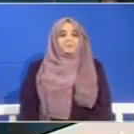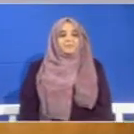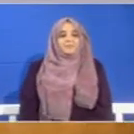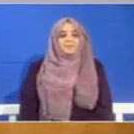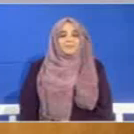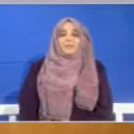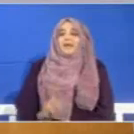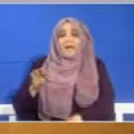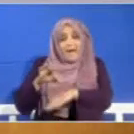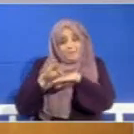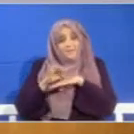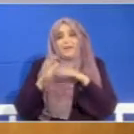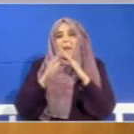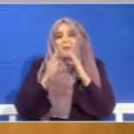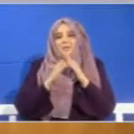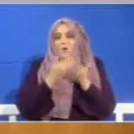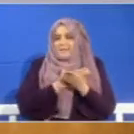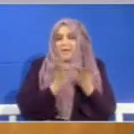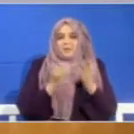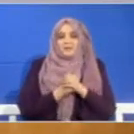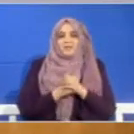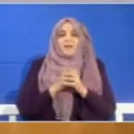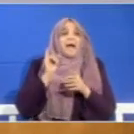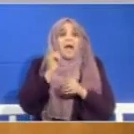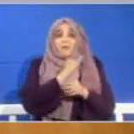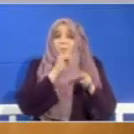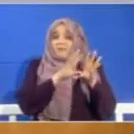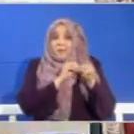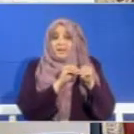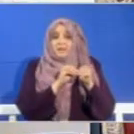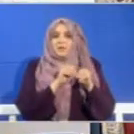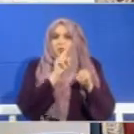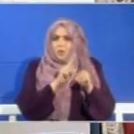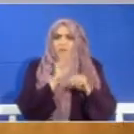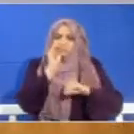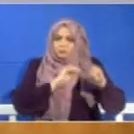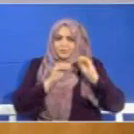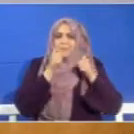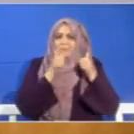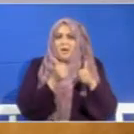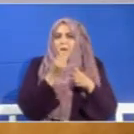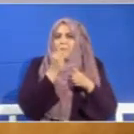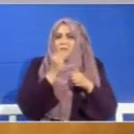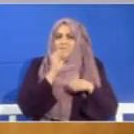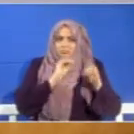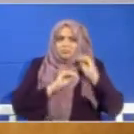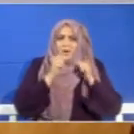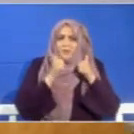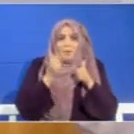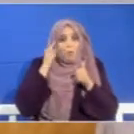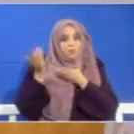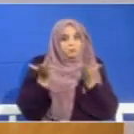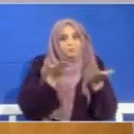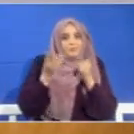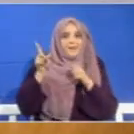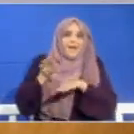دعاه لبيته ضيف وأوصى أهله قال لي بالغوا في العناية بما تعدون تكريما